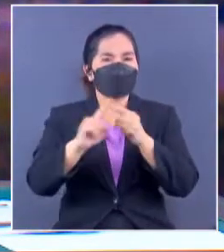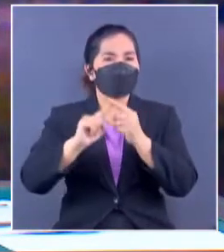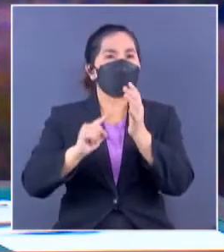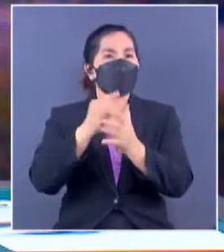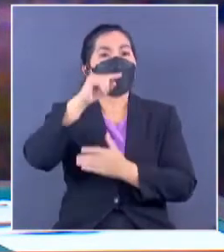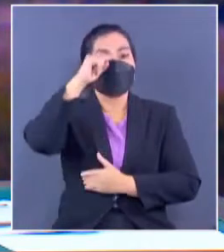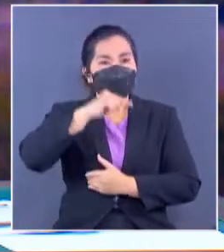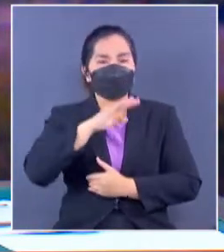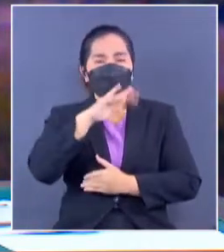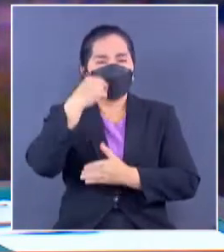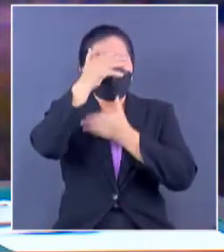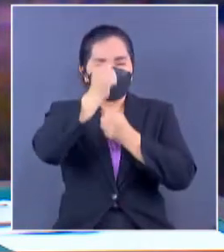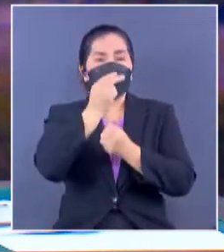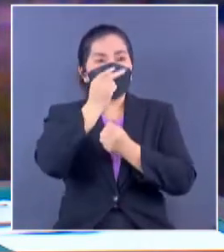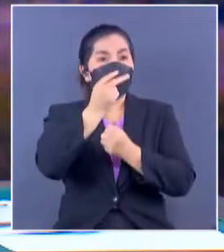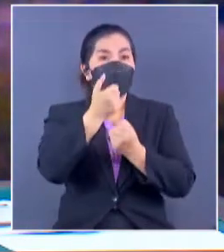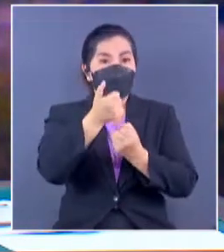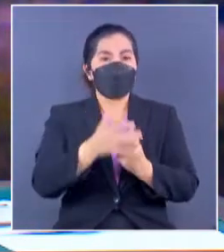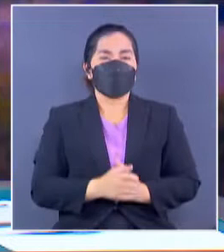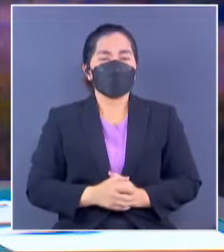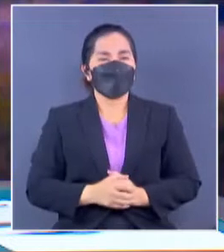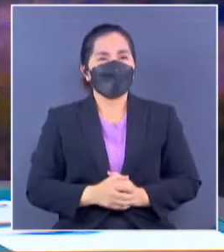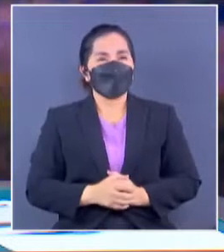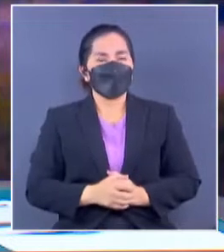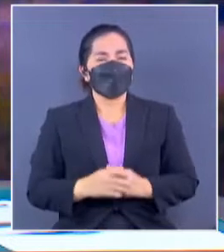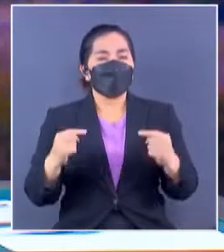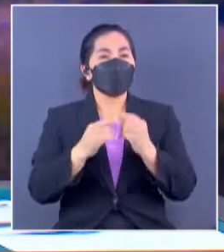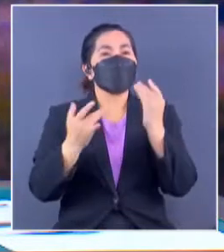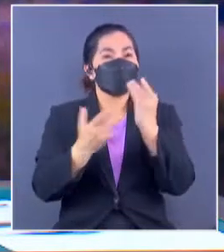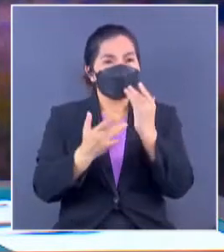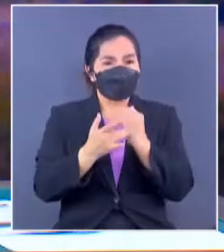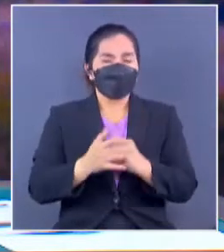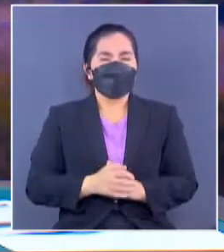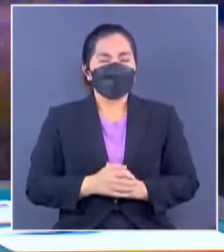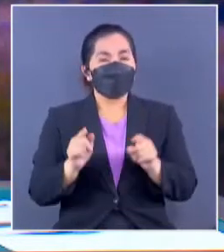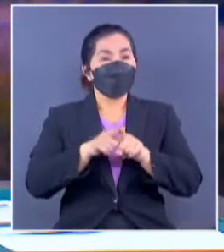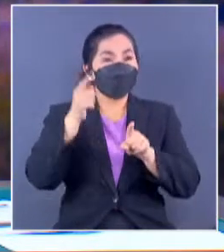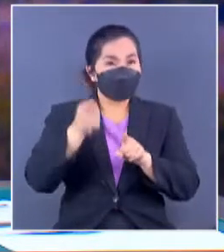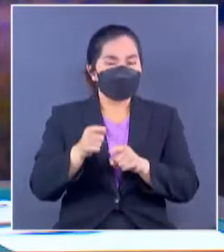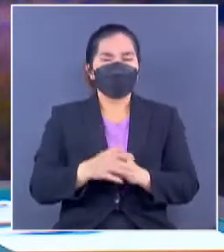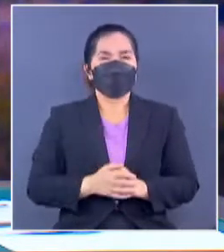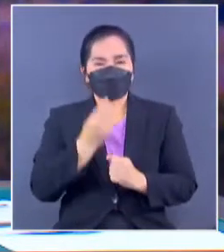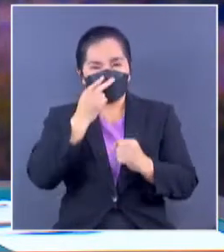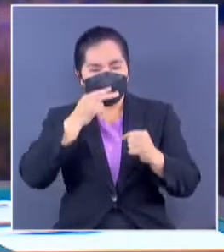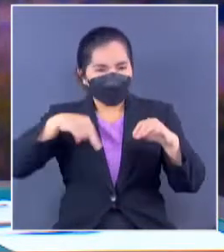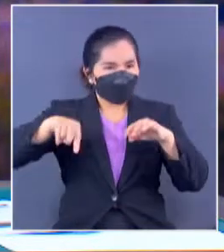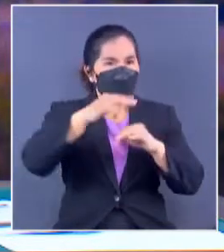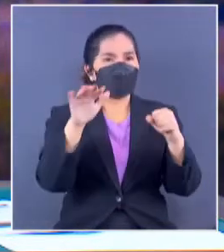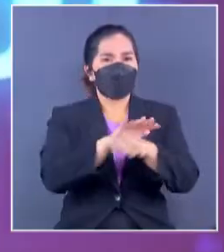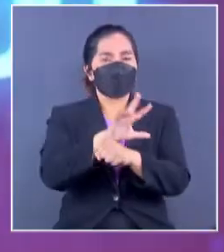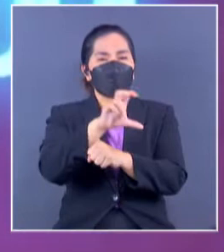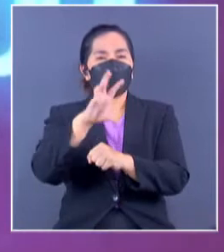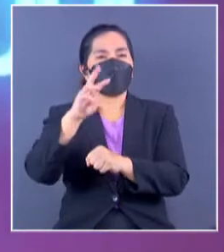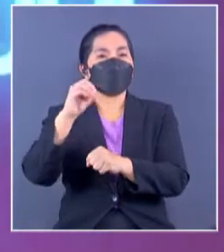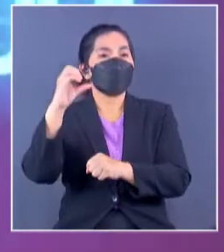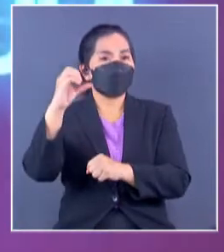นนั้นสามารถที่จะเข้าไปเยี่ยมชมอสังหาริมทรัพย์ผ่านนวัตกรรม Virtual Reality แบบ360องศาครับ